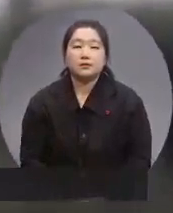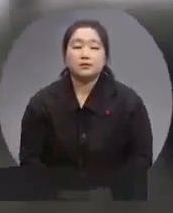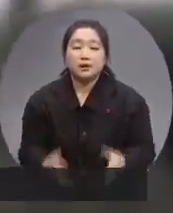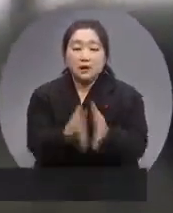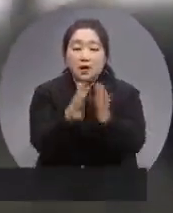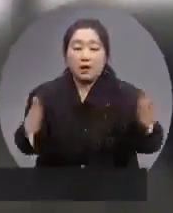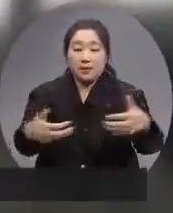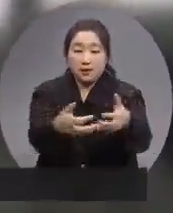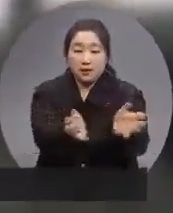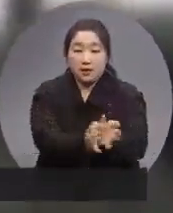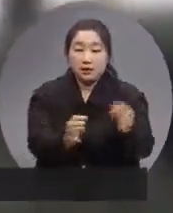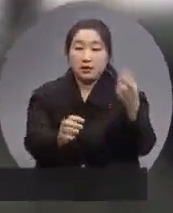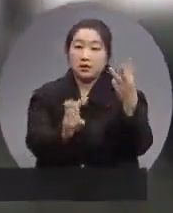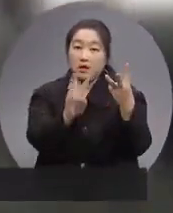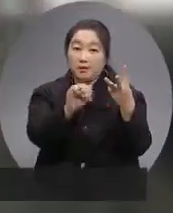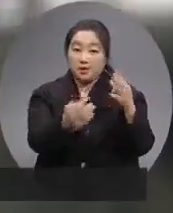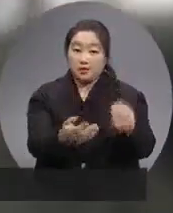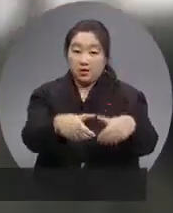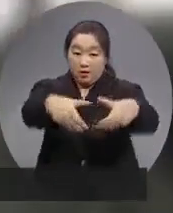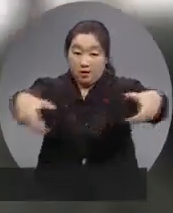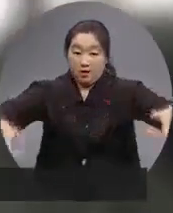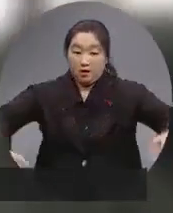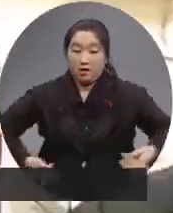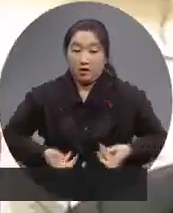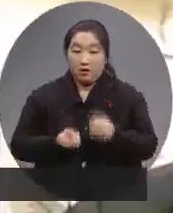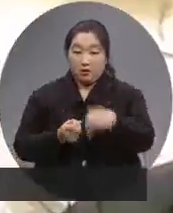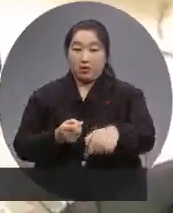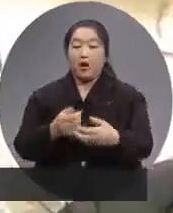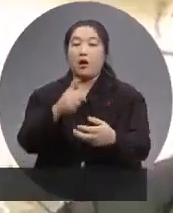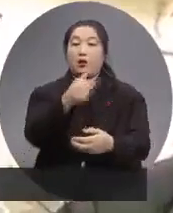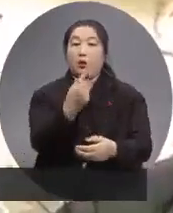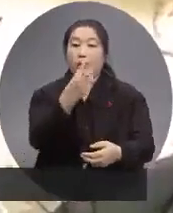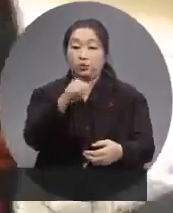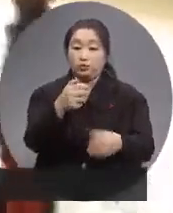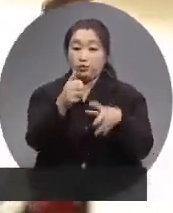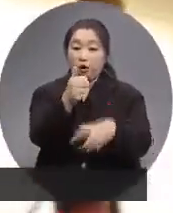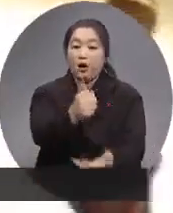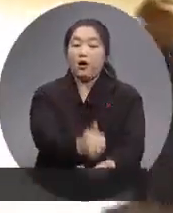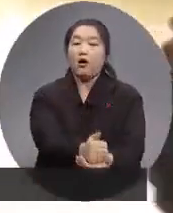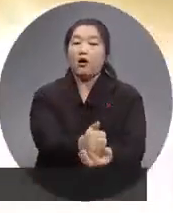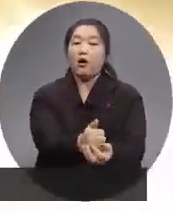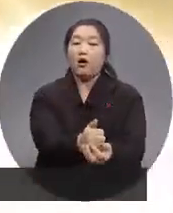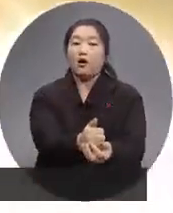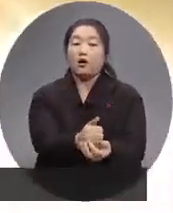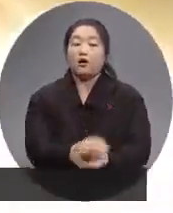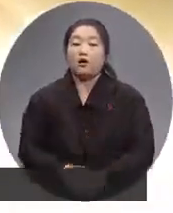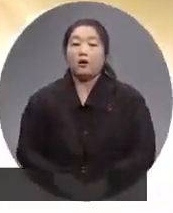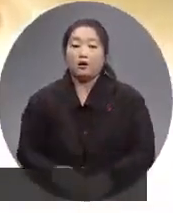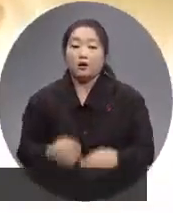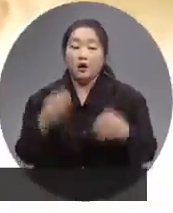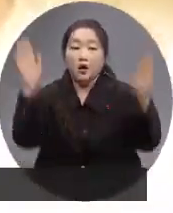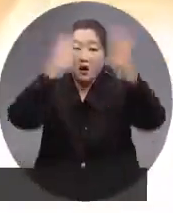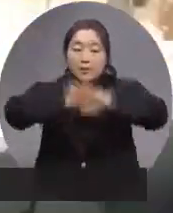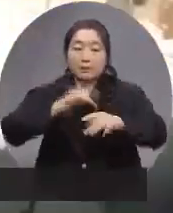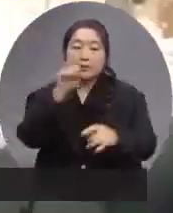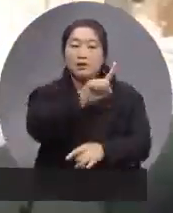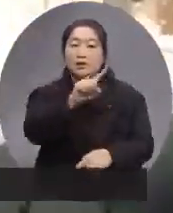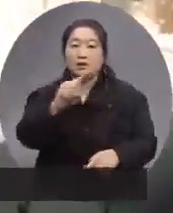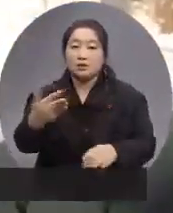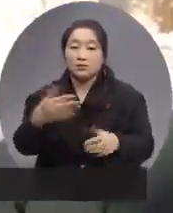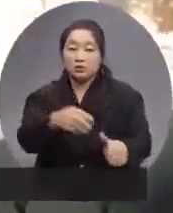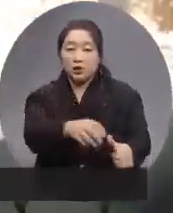아파트 단지안 3M 높이의 원통형 조형물 위에 노루 한 마리가 올라가 있습니다 한밤중 119